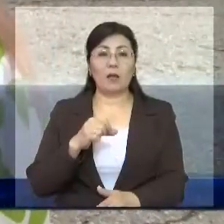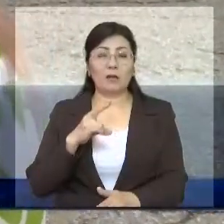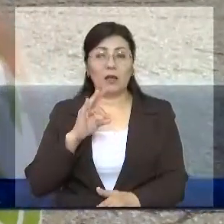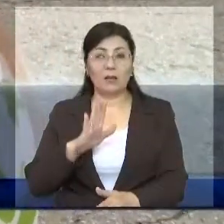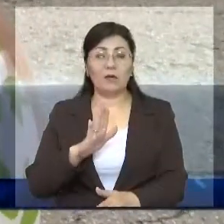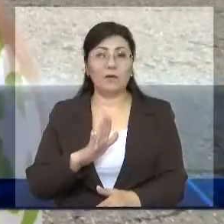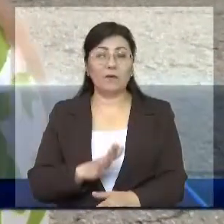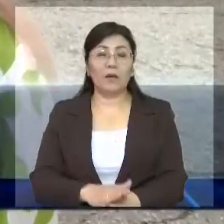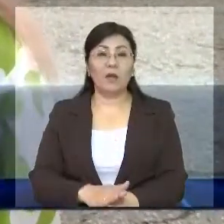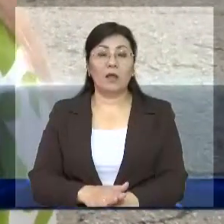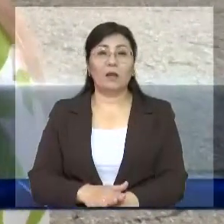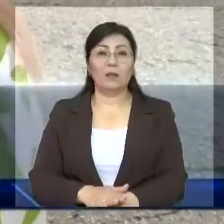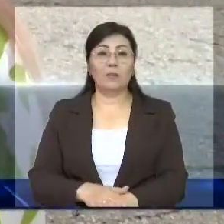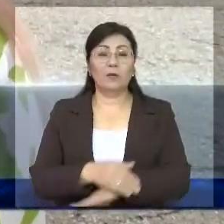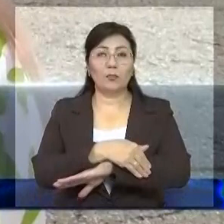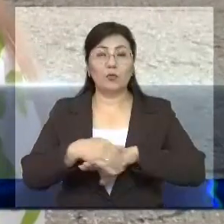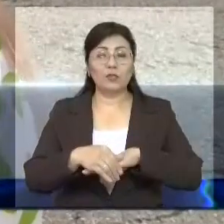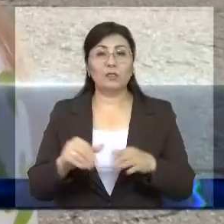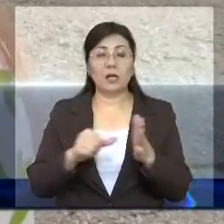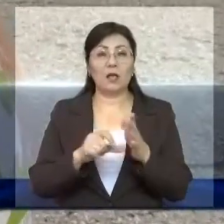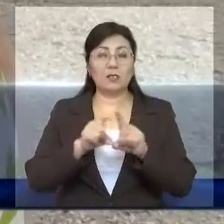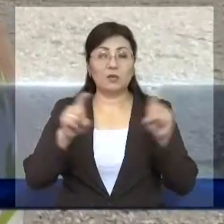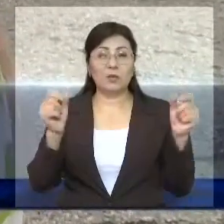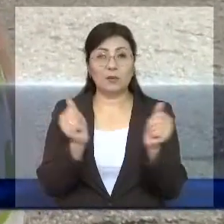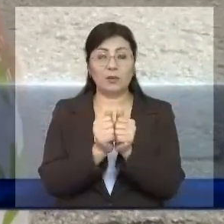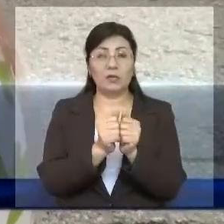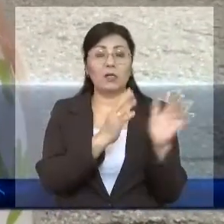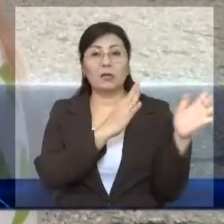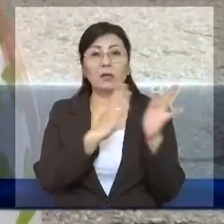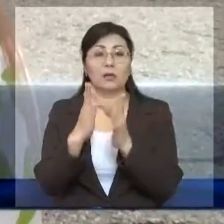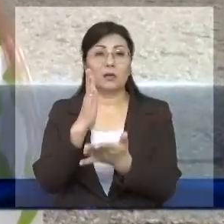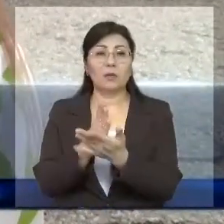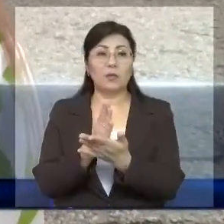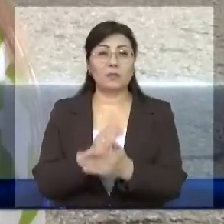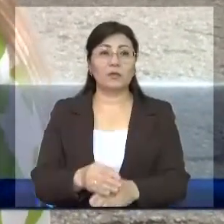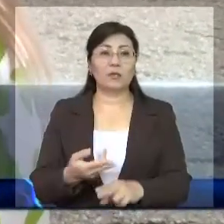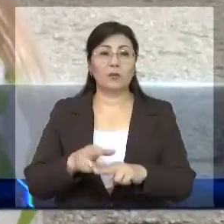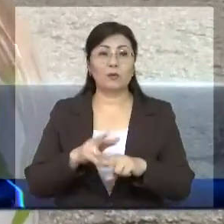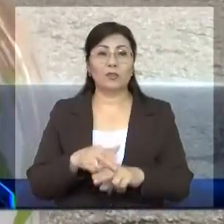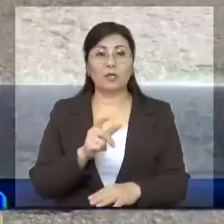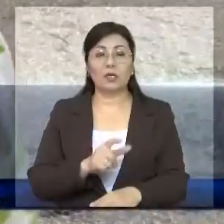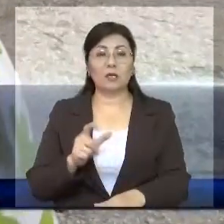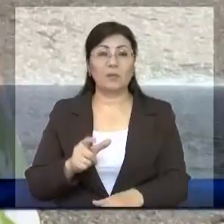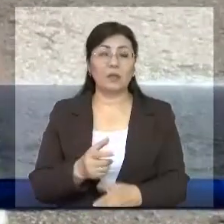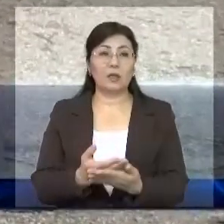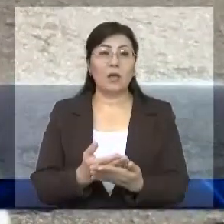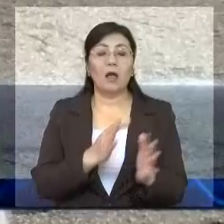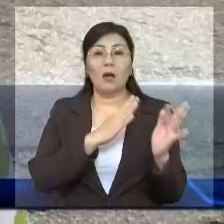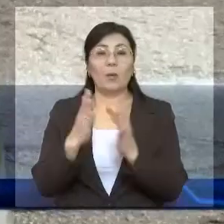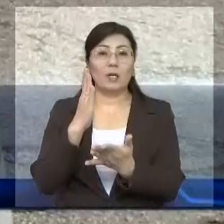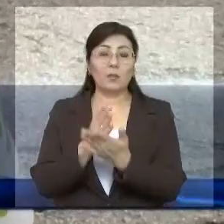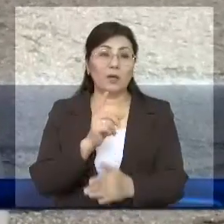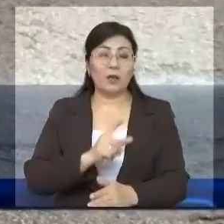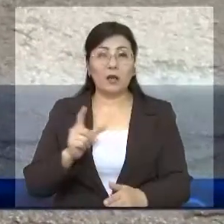мектептің алдында да аллея бар ғой. Сол жерде отырғандарын көрген кезде бір рет өзім шағымданған. Содан кейін ол жерде қазір адамдар отырмайды. Парк бар, жаз